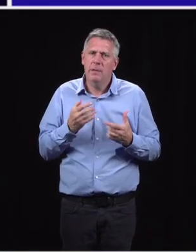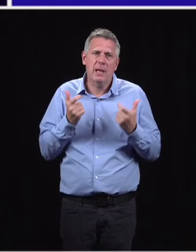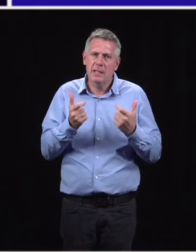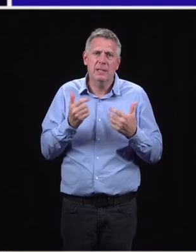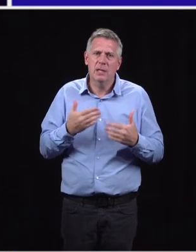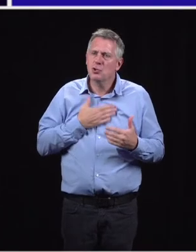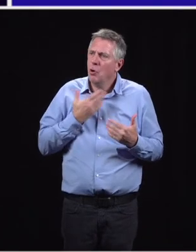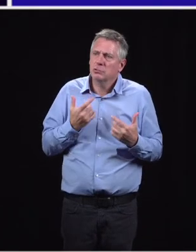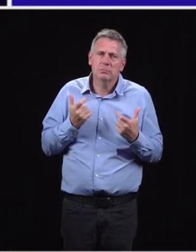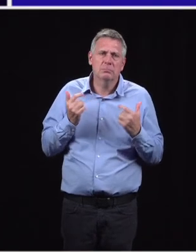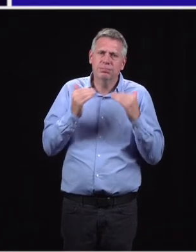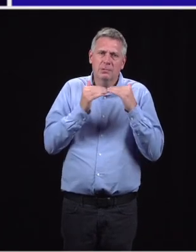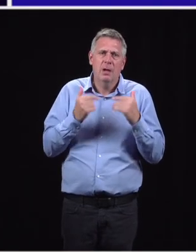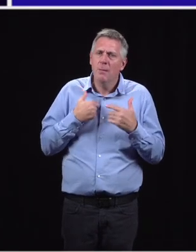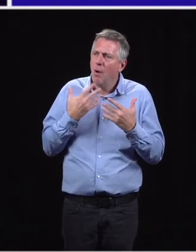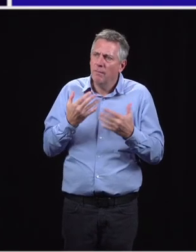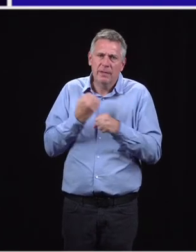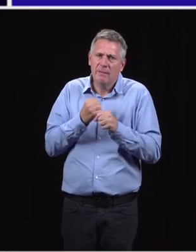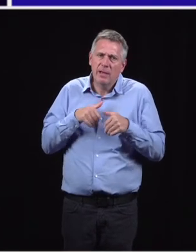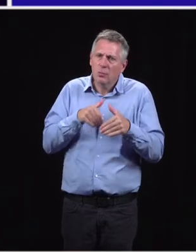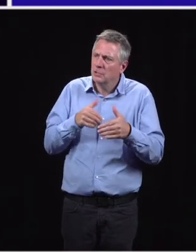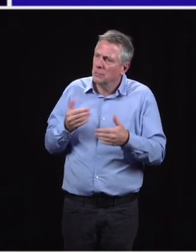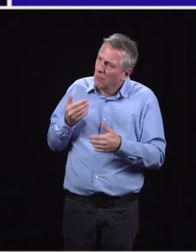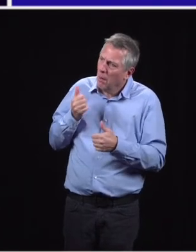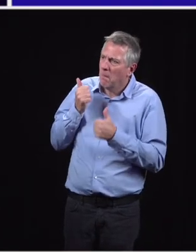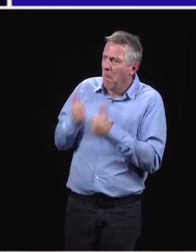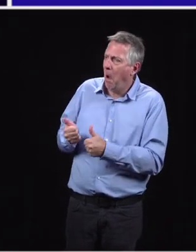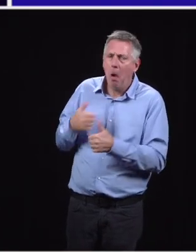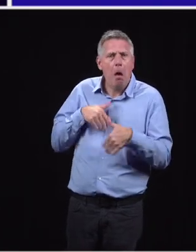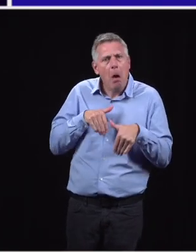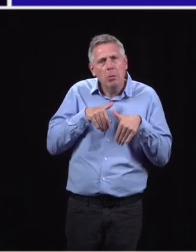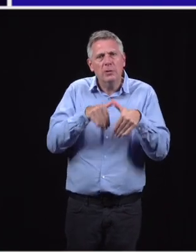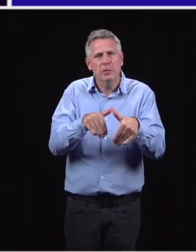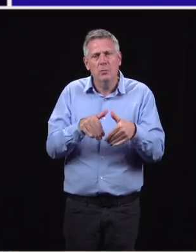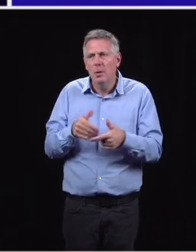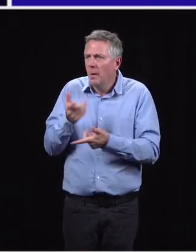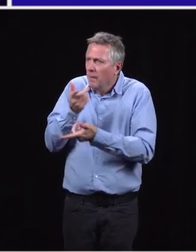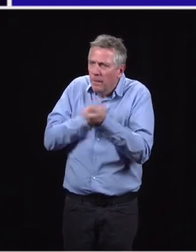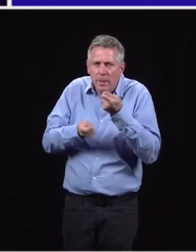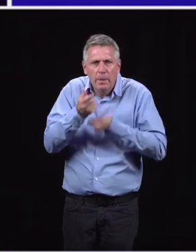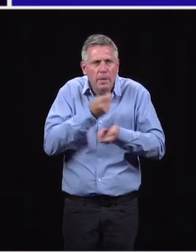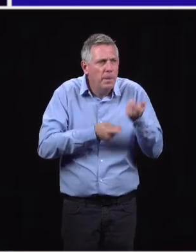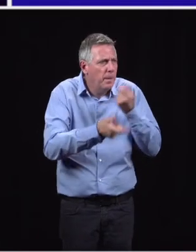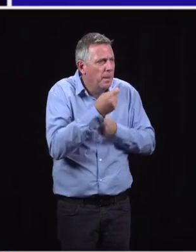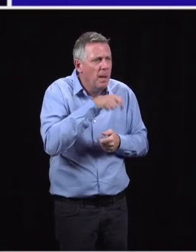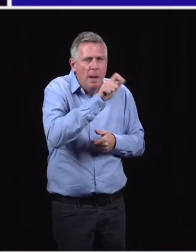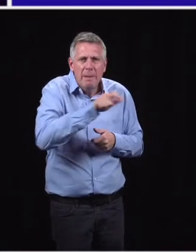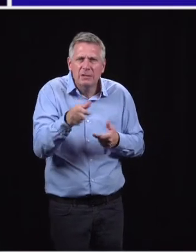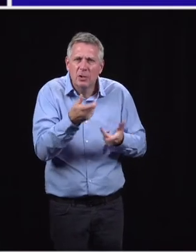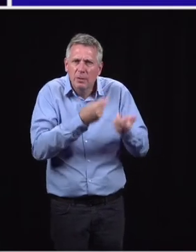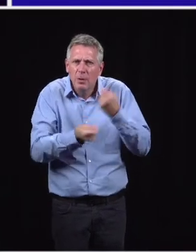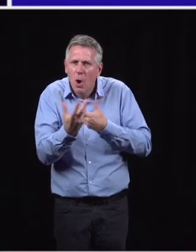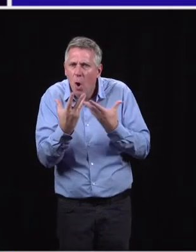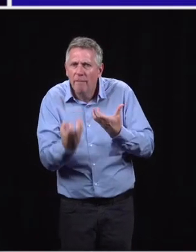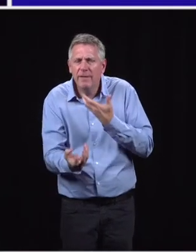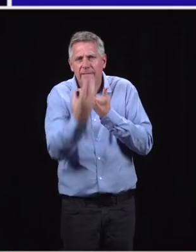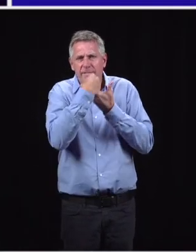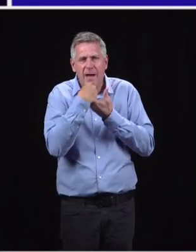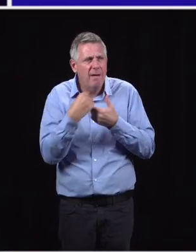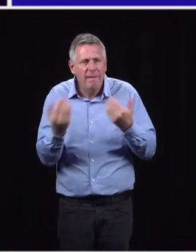que bah parce qu'on voit que en amenant toutes les personnes qui ont envie de le faire qui ont l'énergie de le faire qui ont